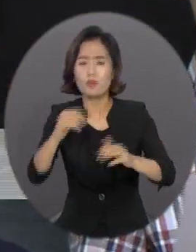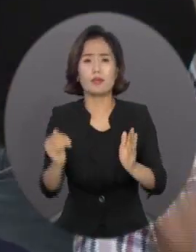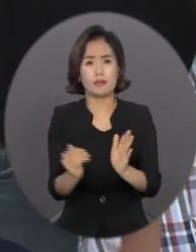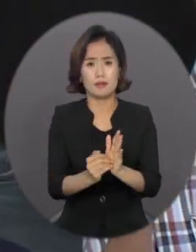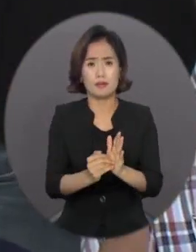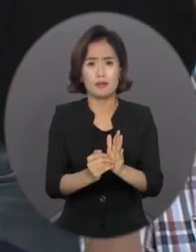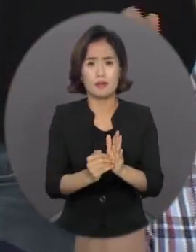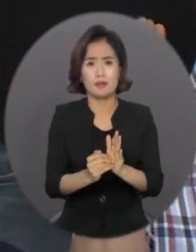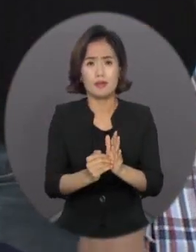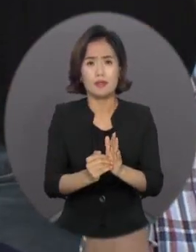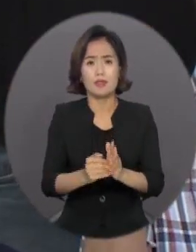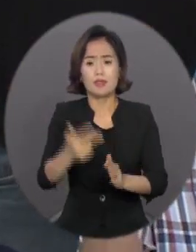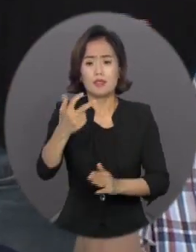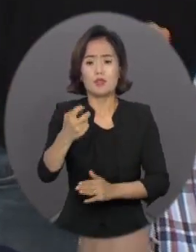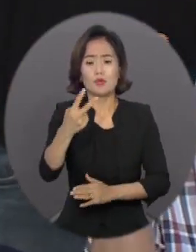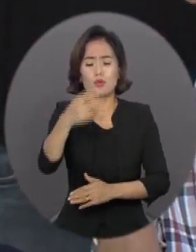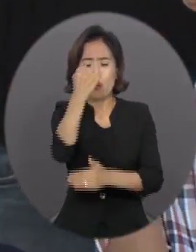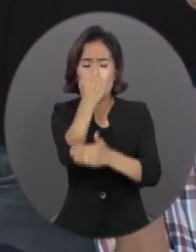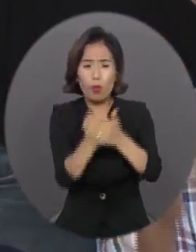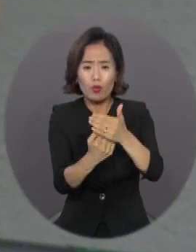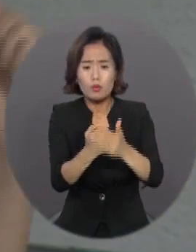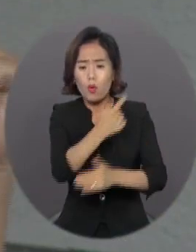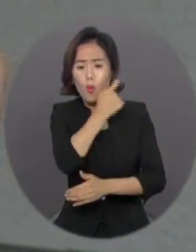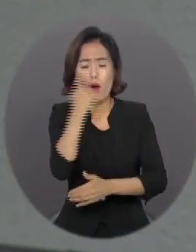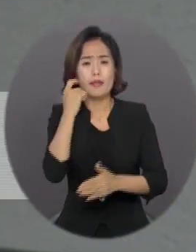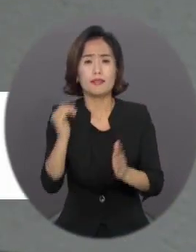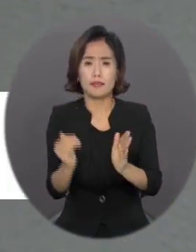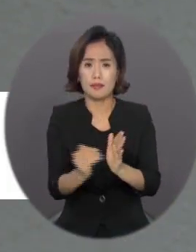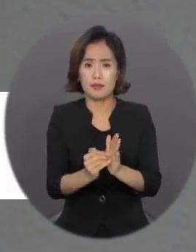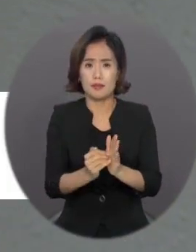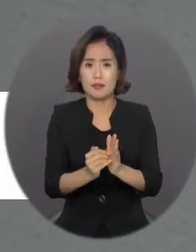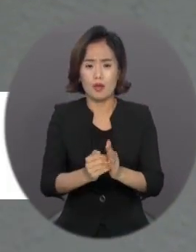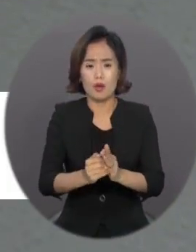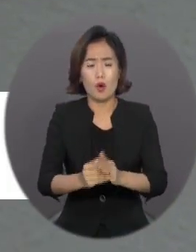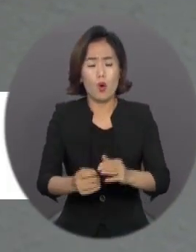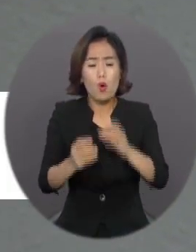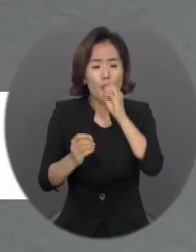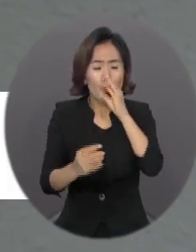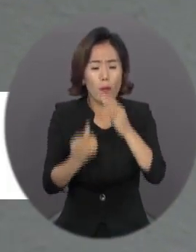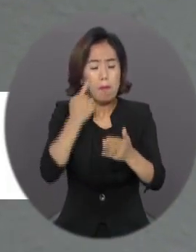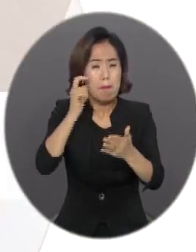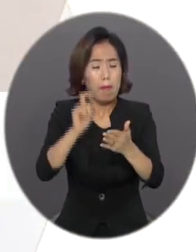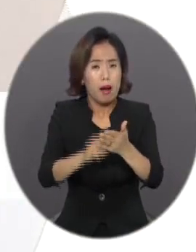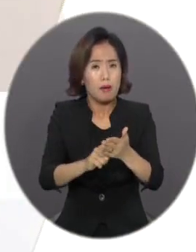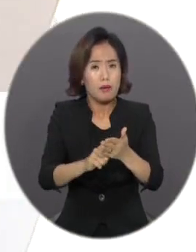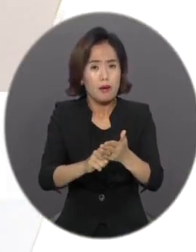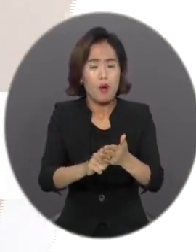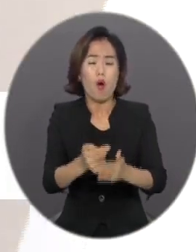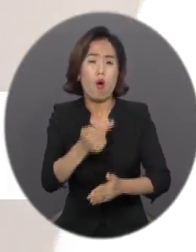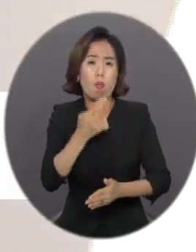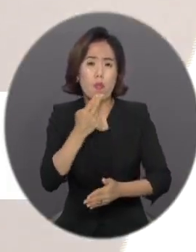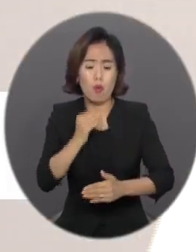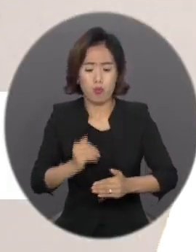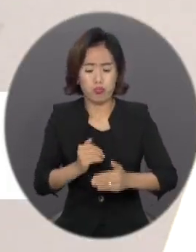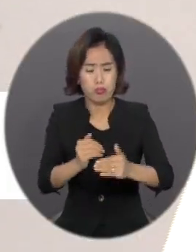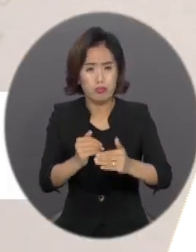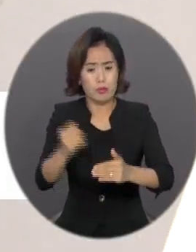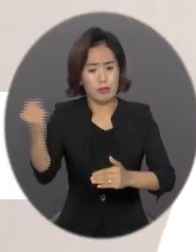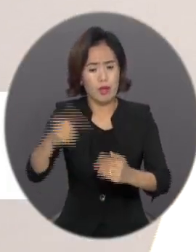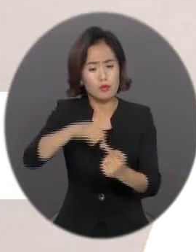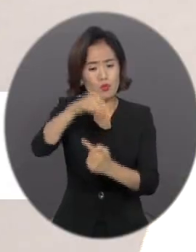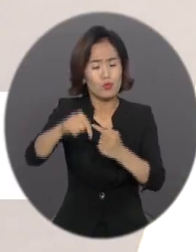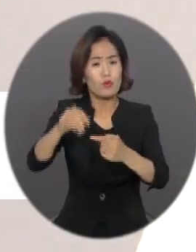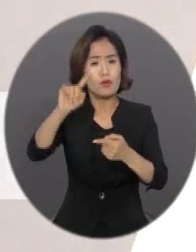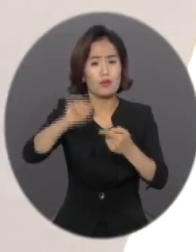조사했음에도 72곳에서 부식된 사실이 확인됐다며 공극 발생 가능성이 없다고 가정한 채 이루어지는